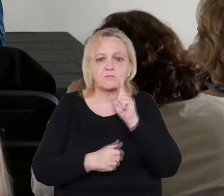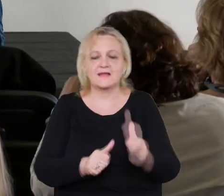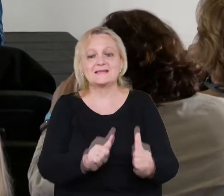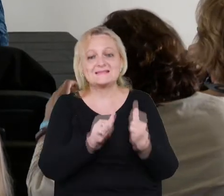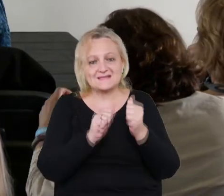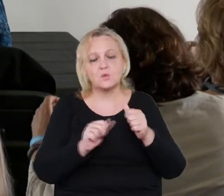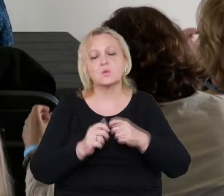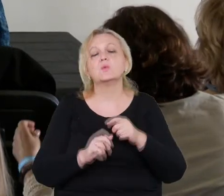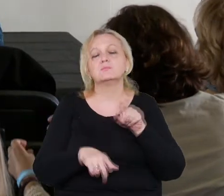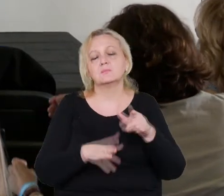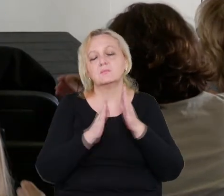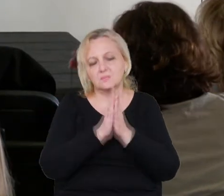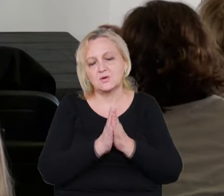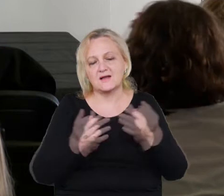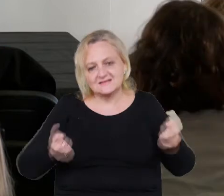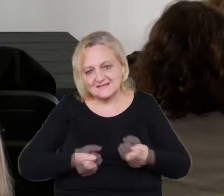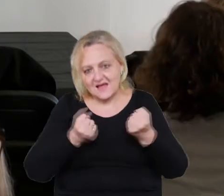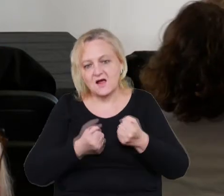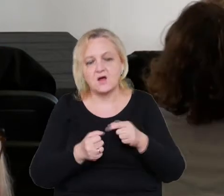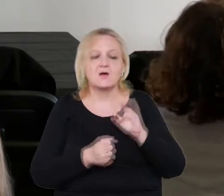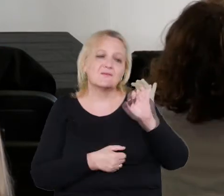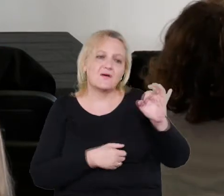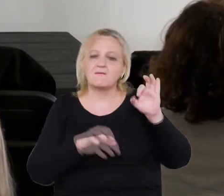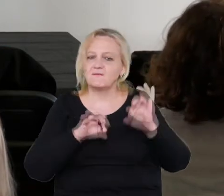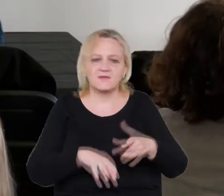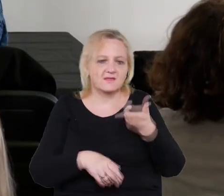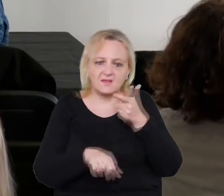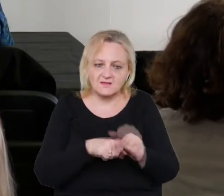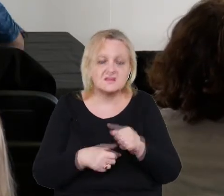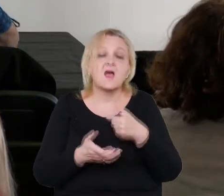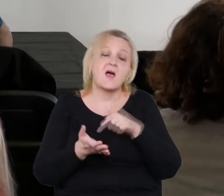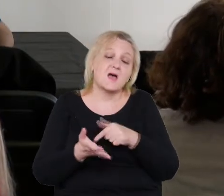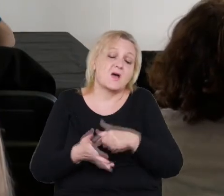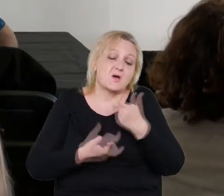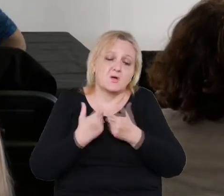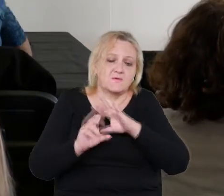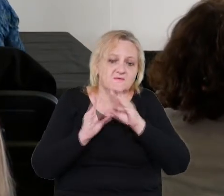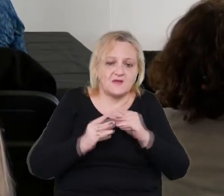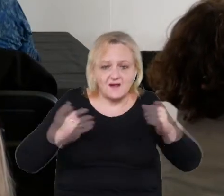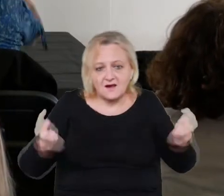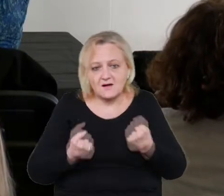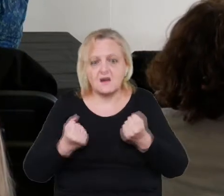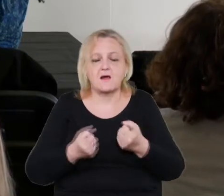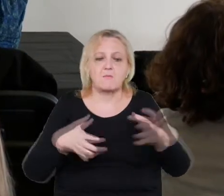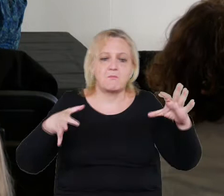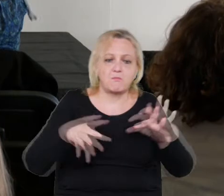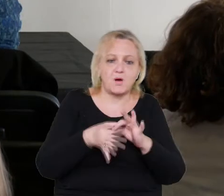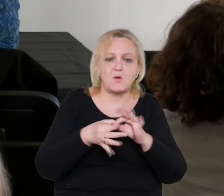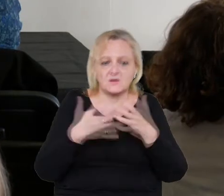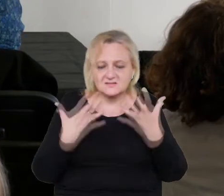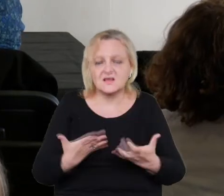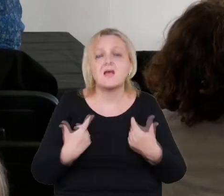prosili mnie ja faktycznie wiem że bardzo się starali to nie jest po ich stronie zrobiliśmy co mogliśmy żeby faktycznie to połączenie się nawiązać